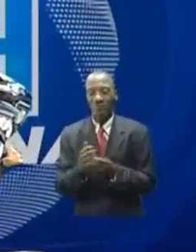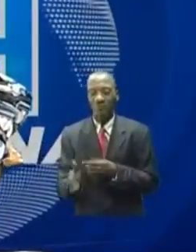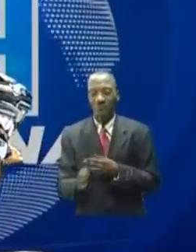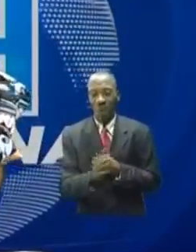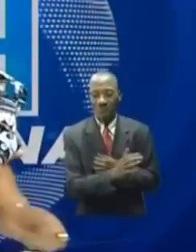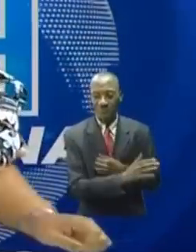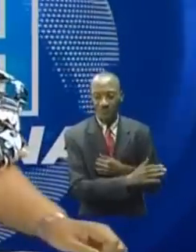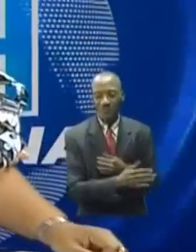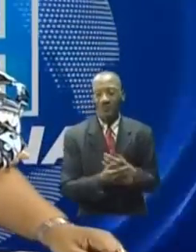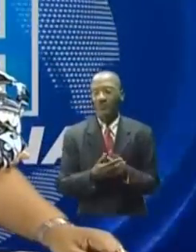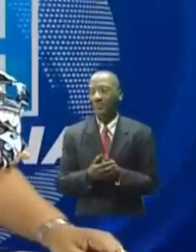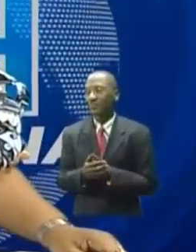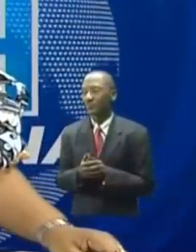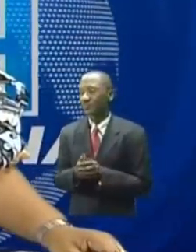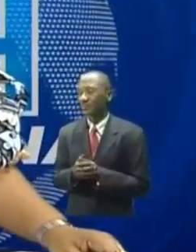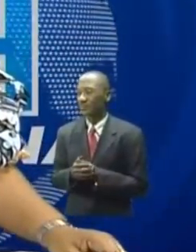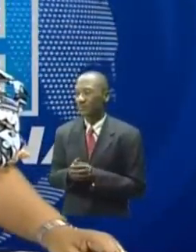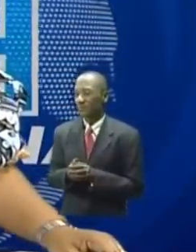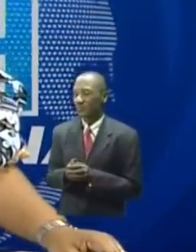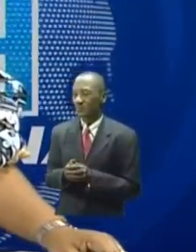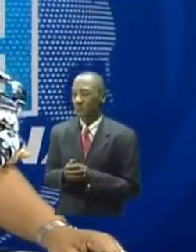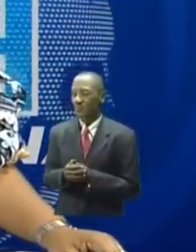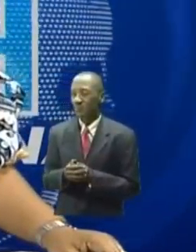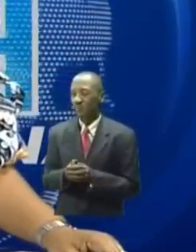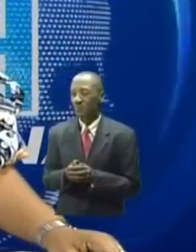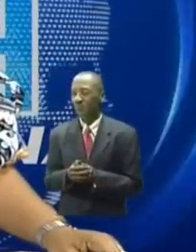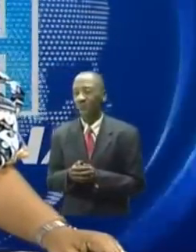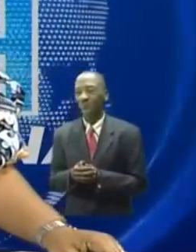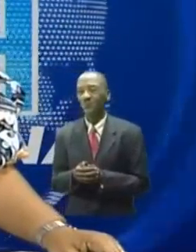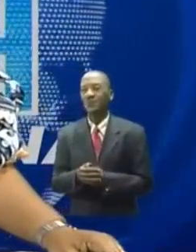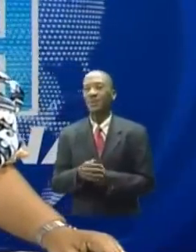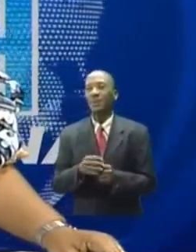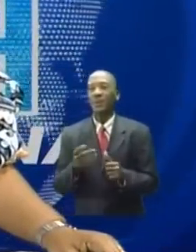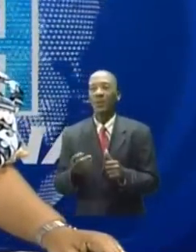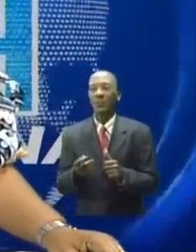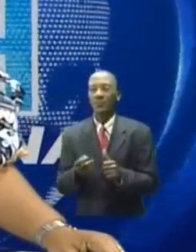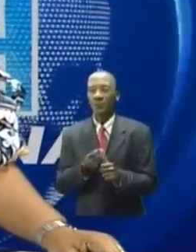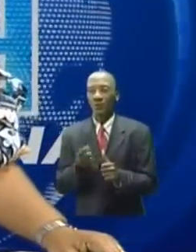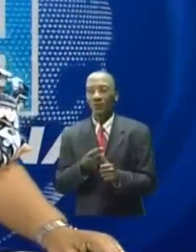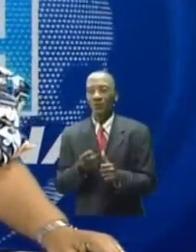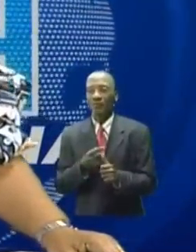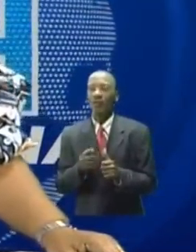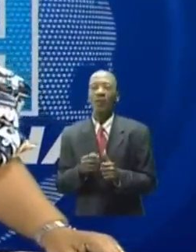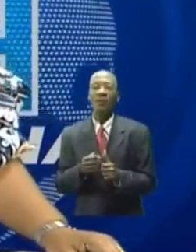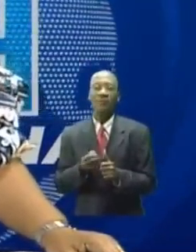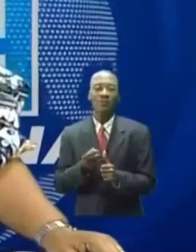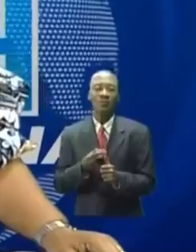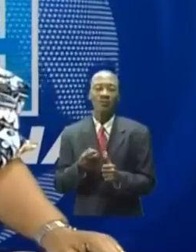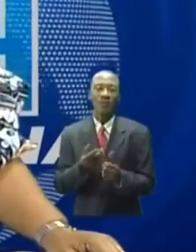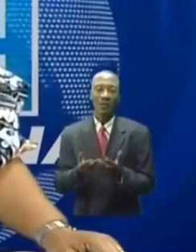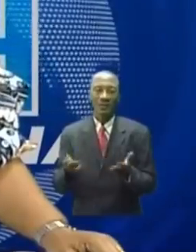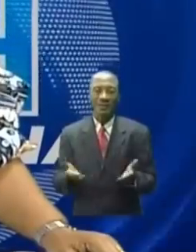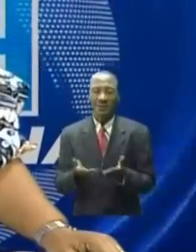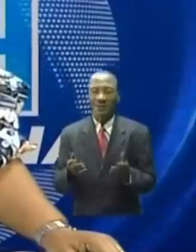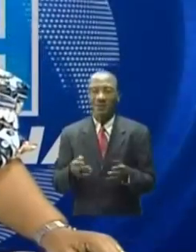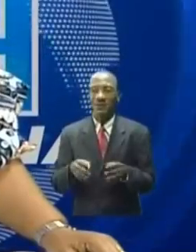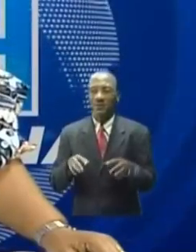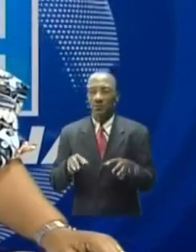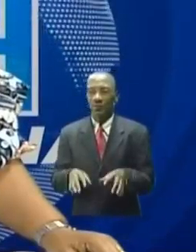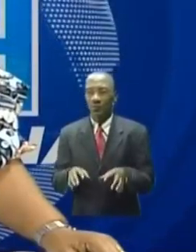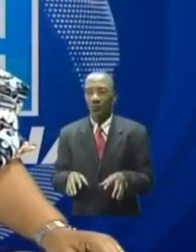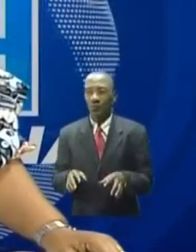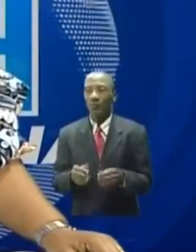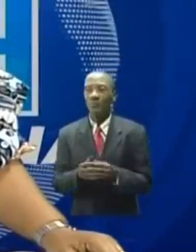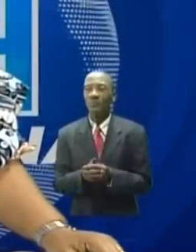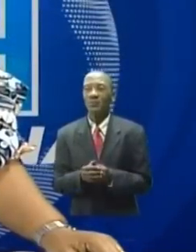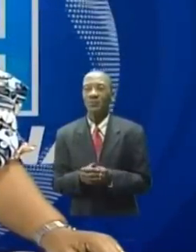Et c'est une première pour l'espace Grand Katanga, une première usine de fabrication de câbles électriques Made in Congo vient de voir